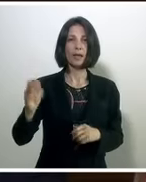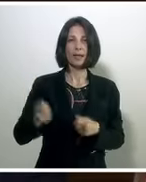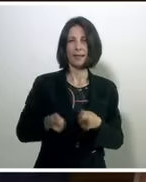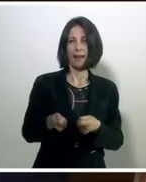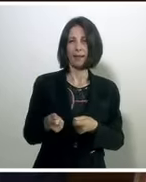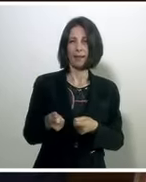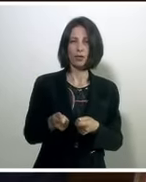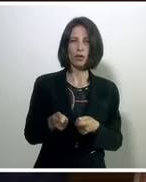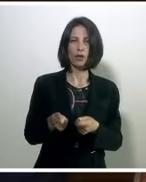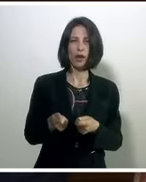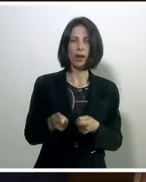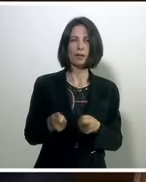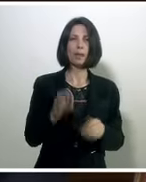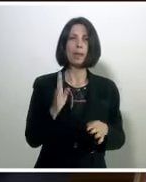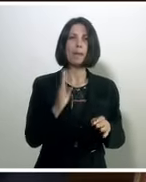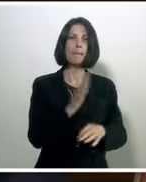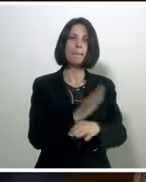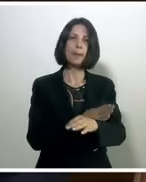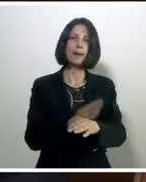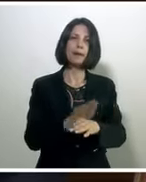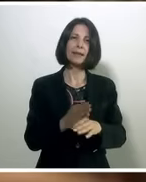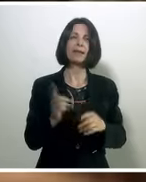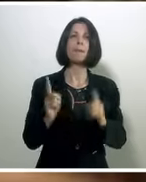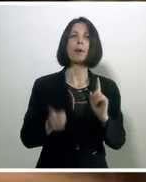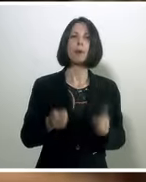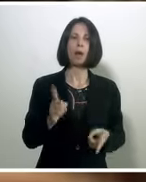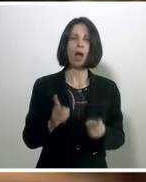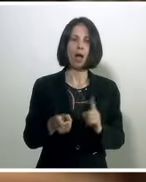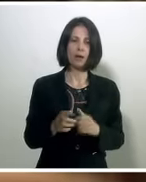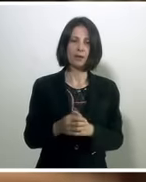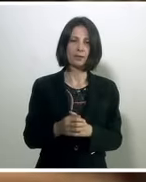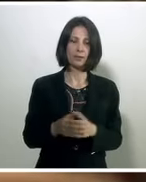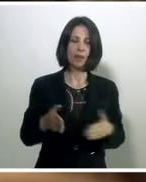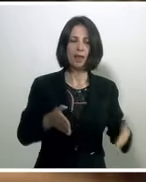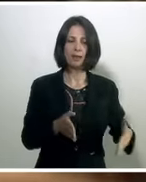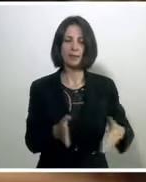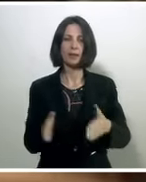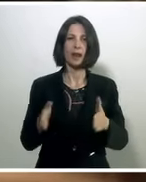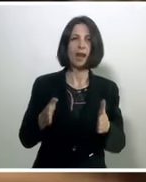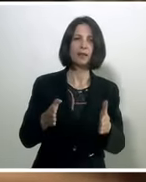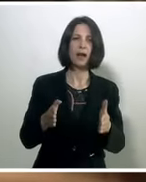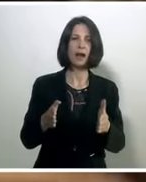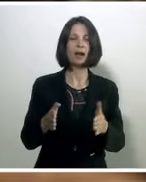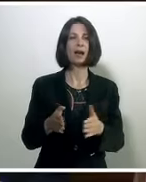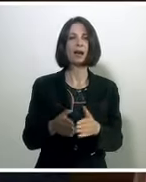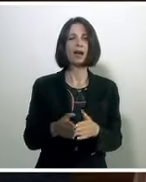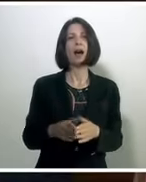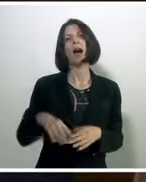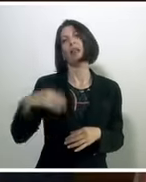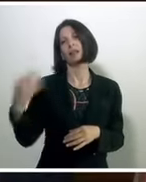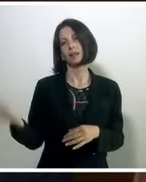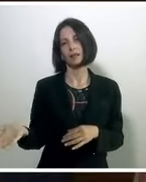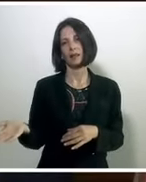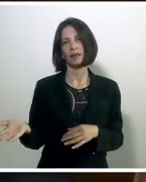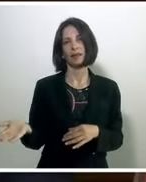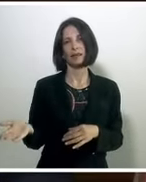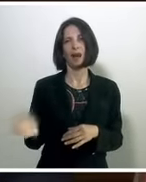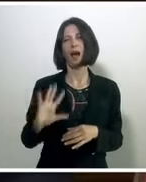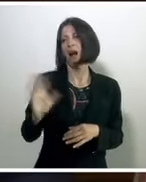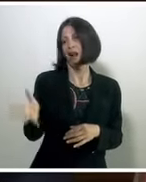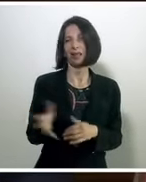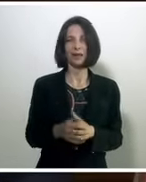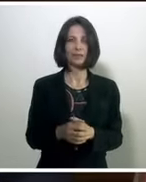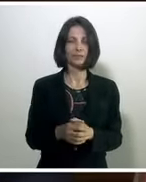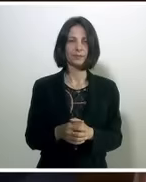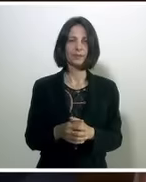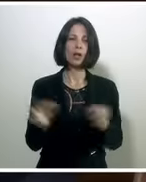ritenendo impraticabile anche per ragioni Inter nazionali la strada dell'alternativa di sinistra il punto di raccordo